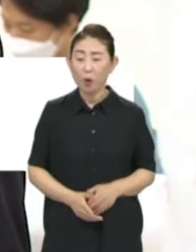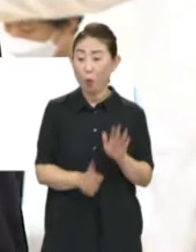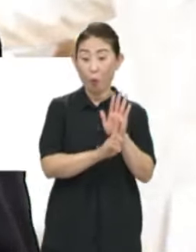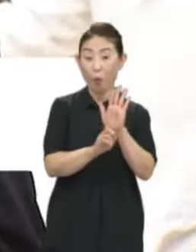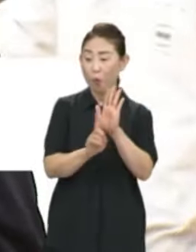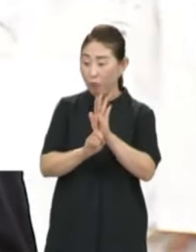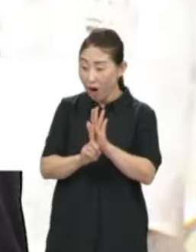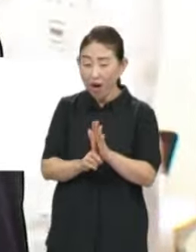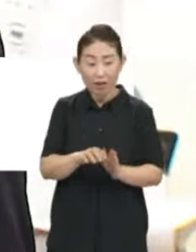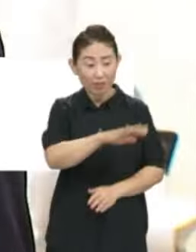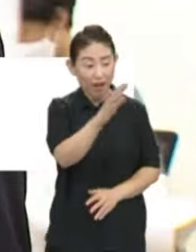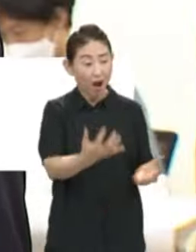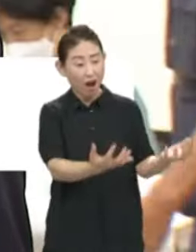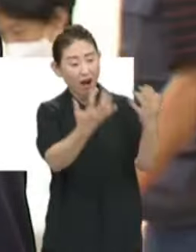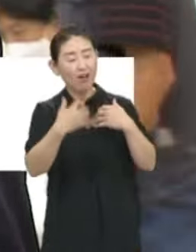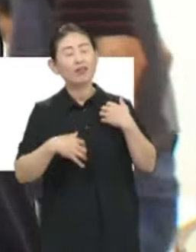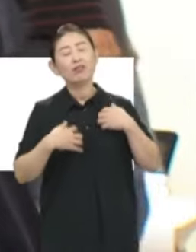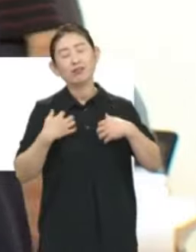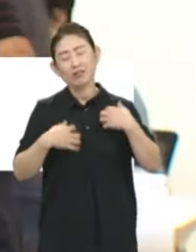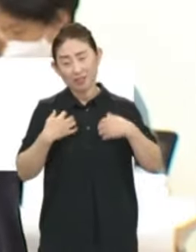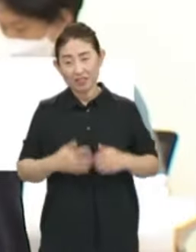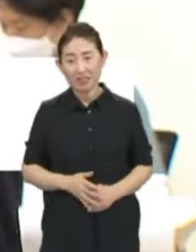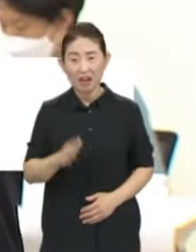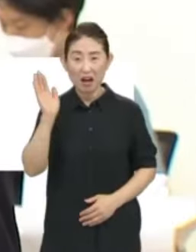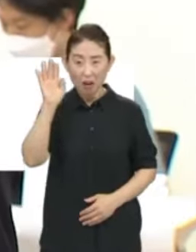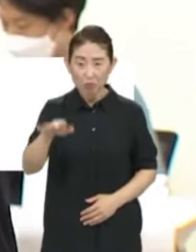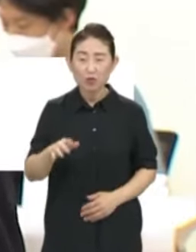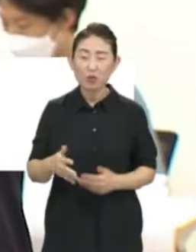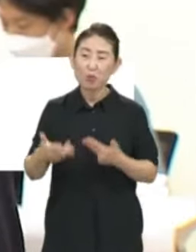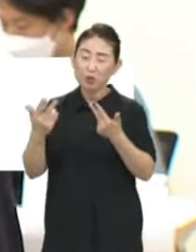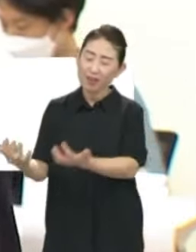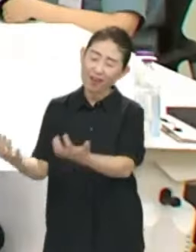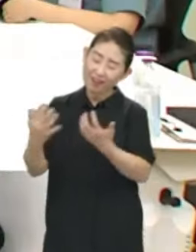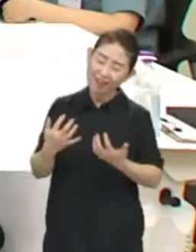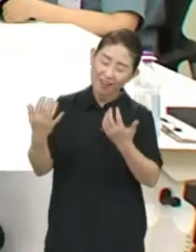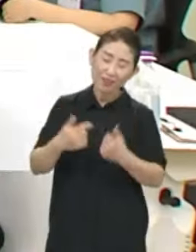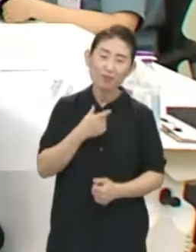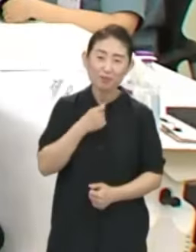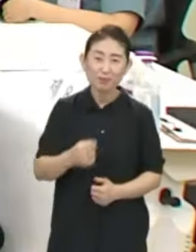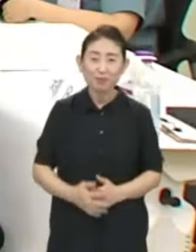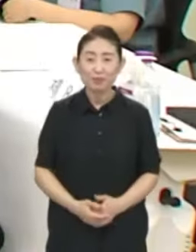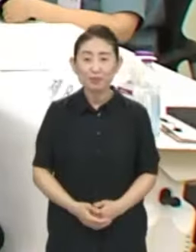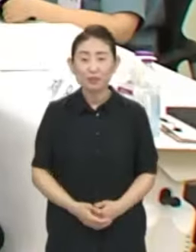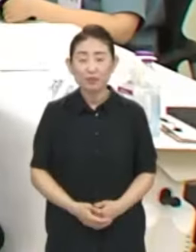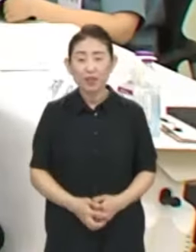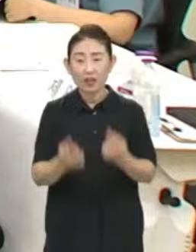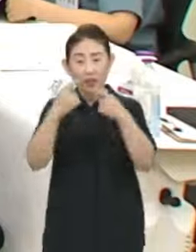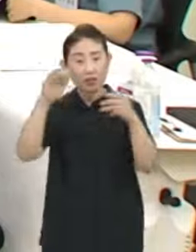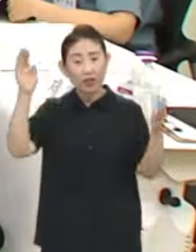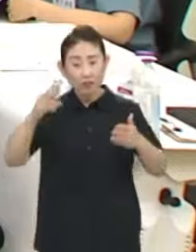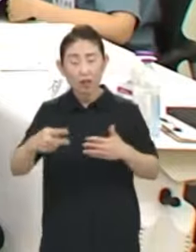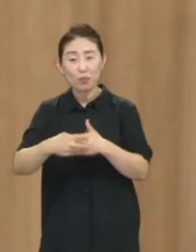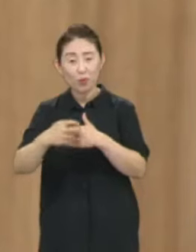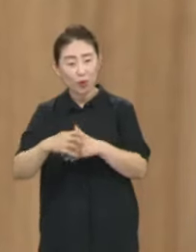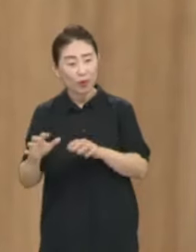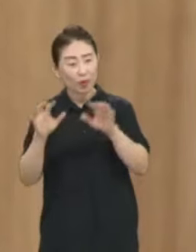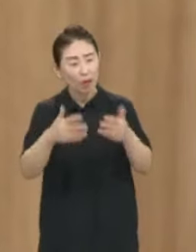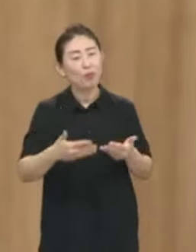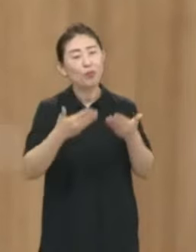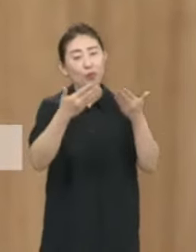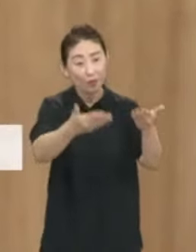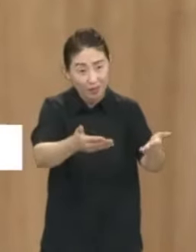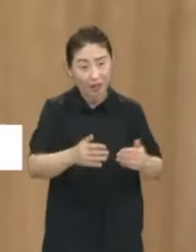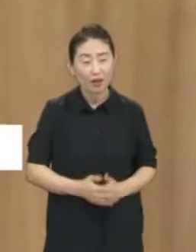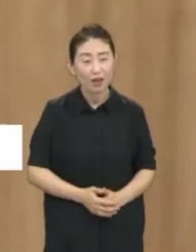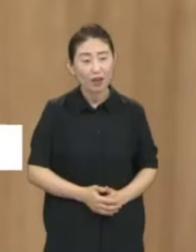했는데 너무들 좋아하시고 이런 걸 계속적으로 좀 했으면 좋겠다. 대학생 의료봉사단이 의료사각지대에